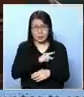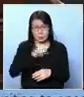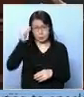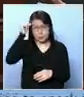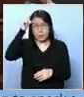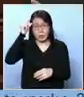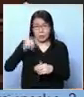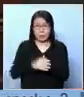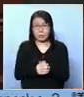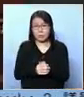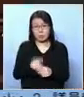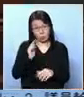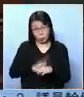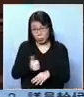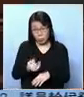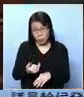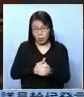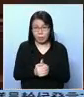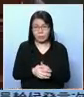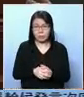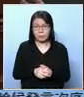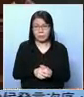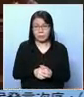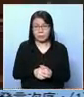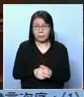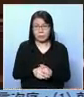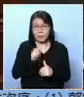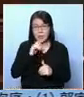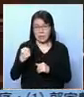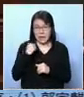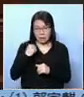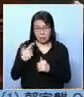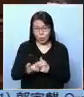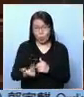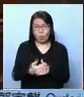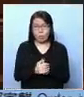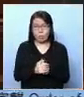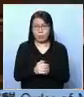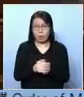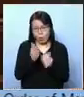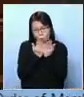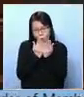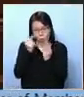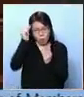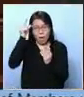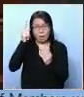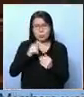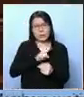筹就已经得㗎啦。就算你有宇宙咁嘅能量，有咁博学啊，你都要谦